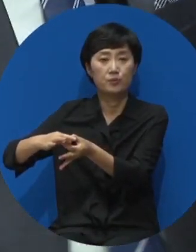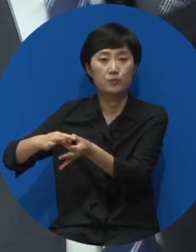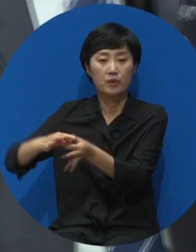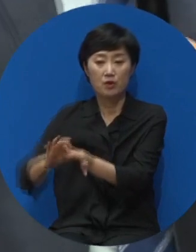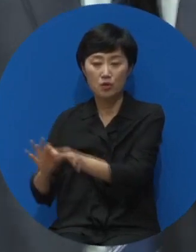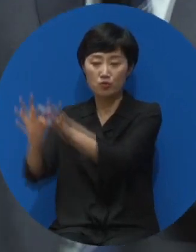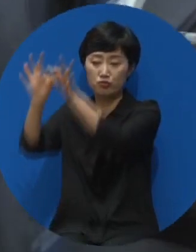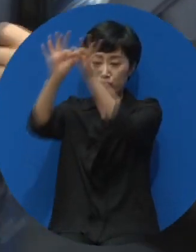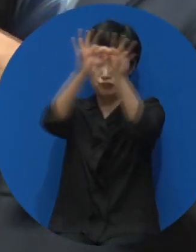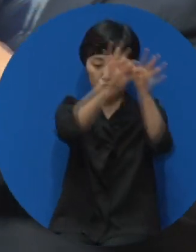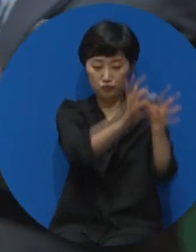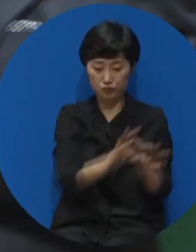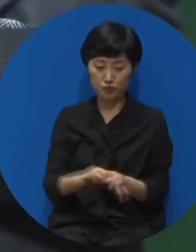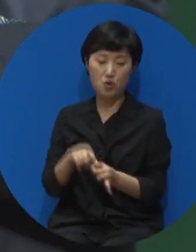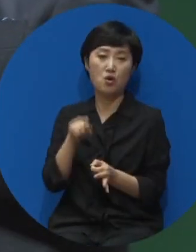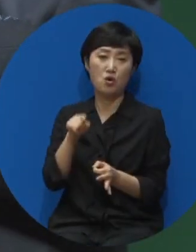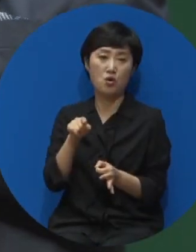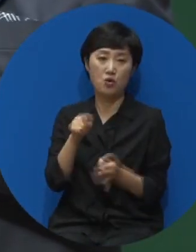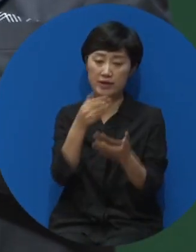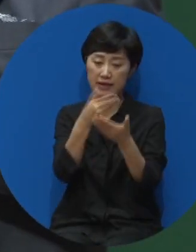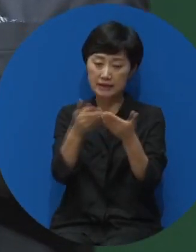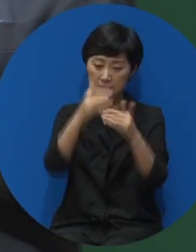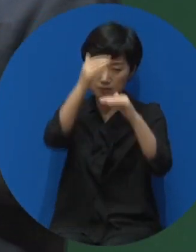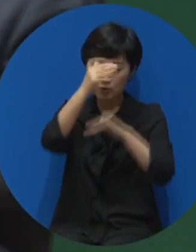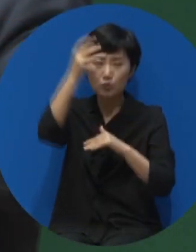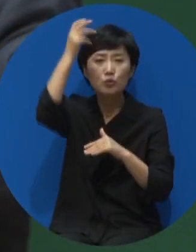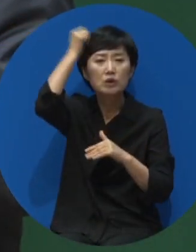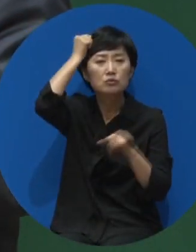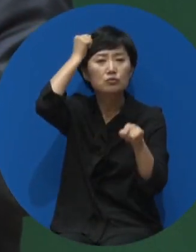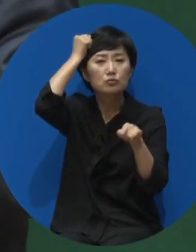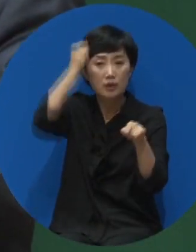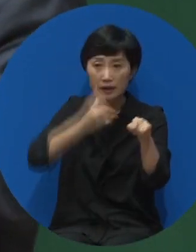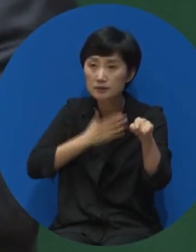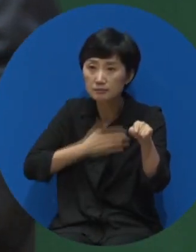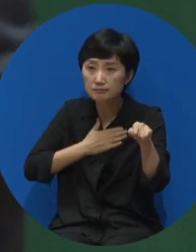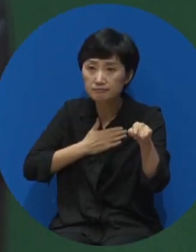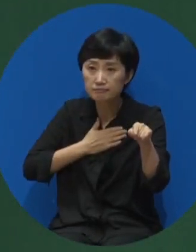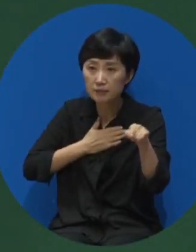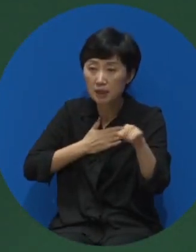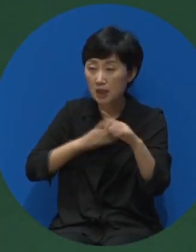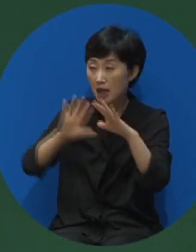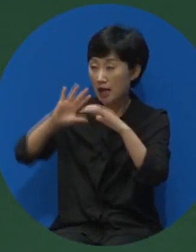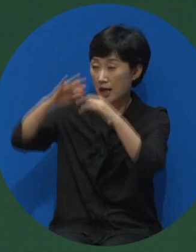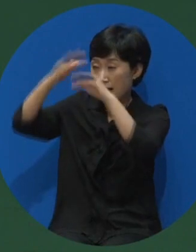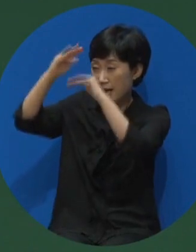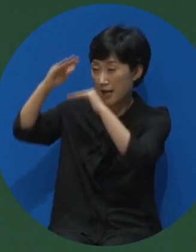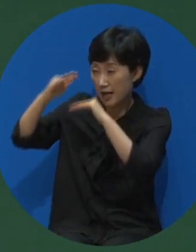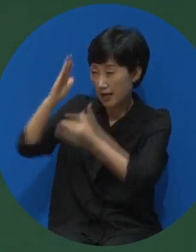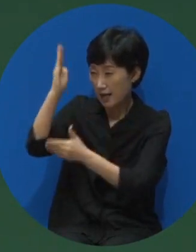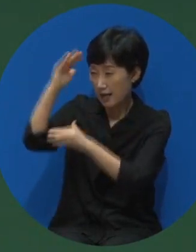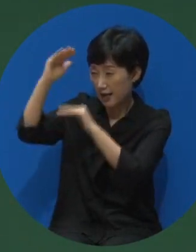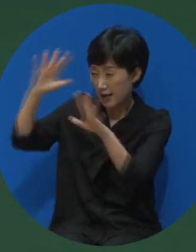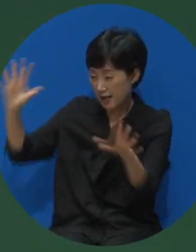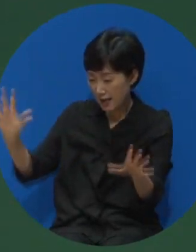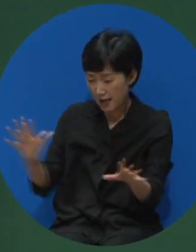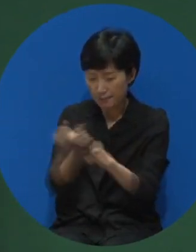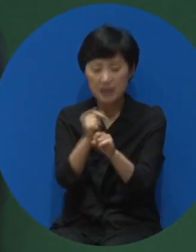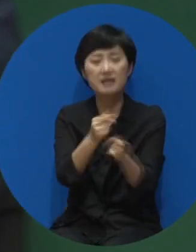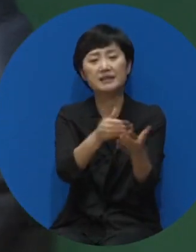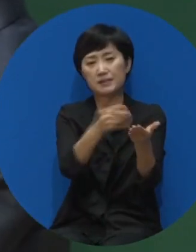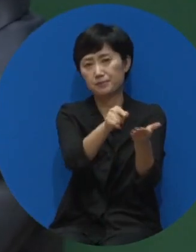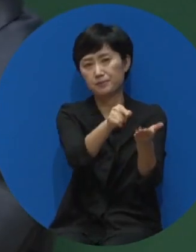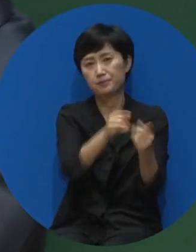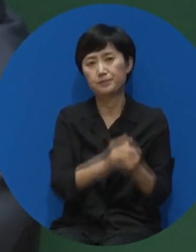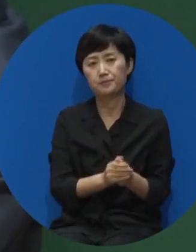한마디로 이 그림 속에 다 나왔습니다. 一言で言えば この絵の中に 全てが 収まっています. 성삼위 하나님으로부터